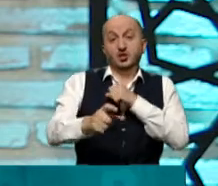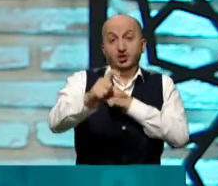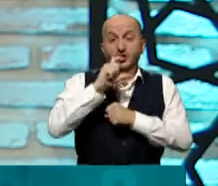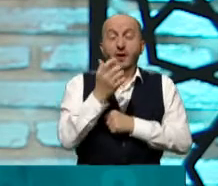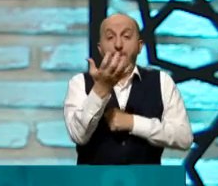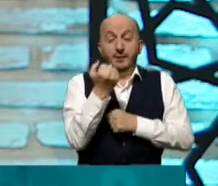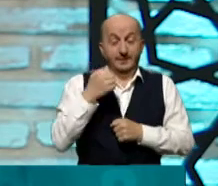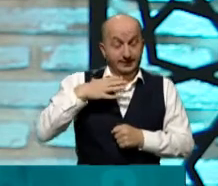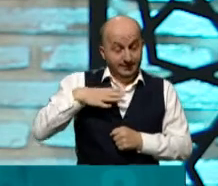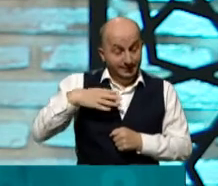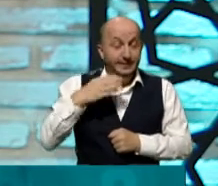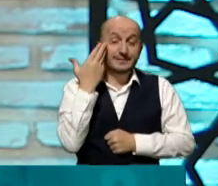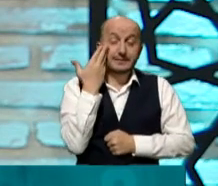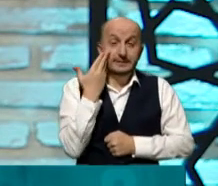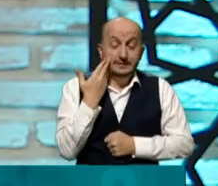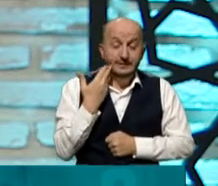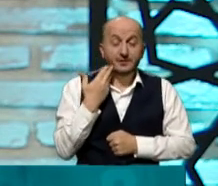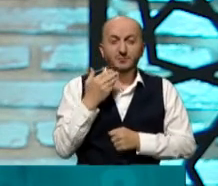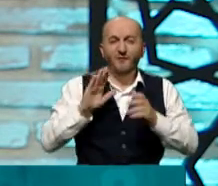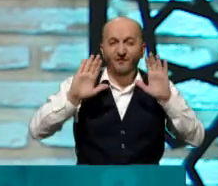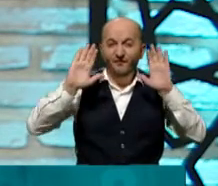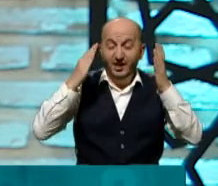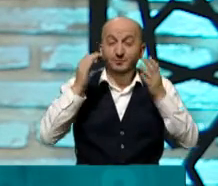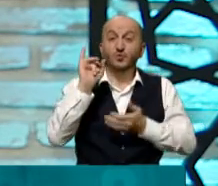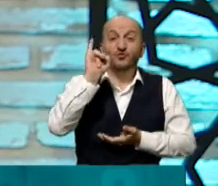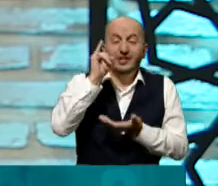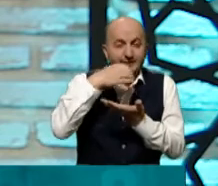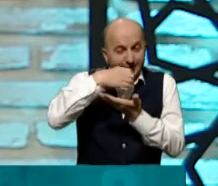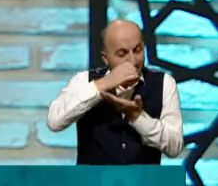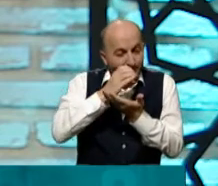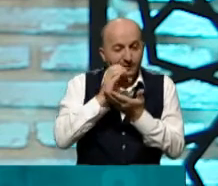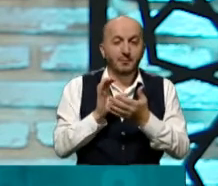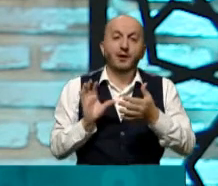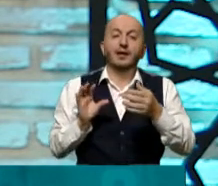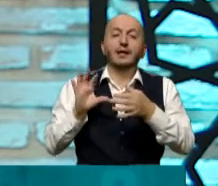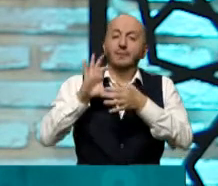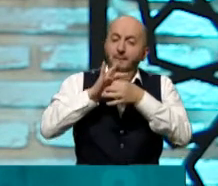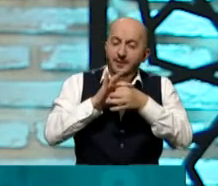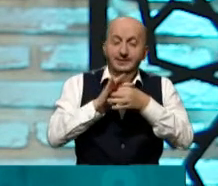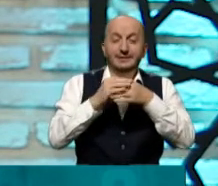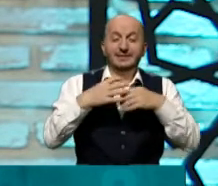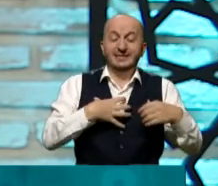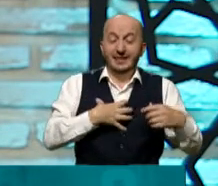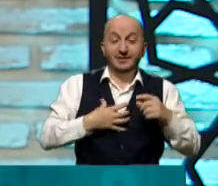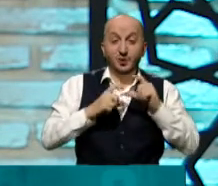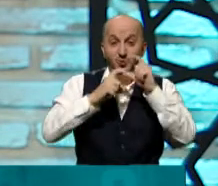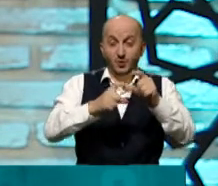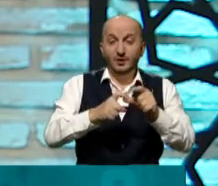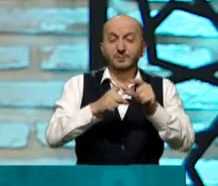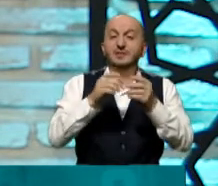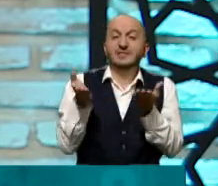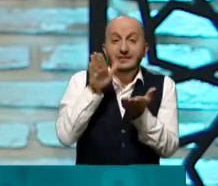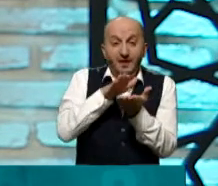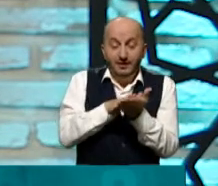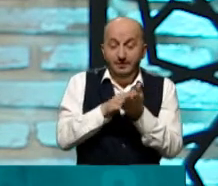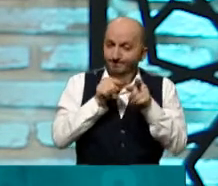isteyen izleyicilerimiz Facebook ve Instagram üzerinden Diyanete Soralım sayfalarını takip edebilirler. Daha sonrasında da